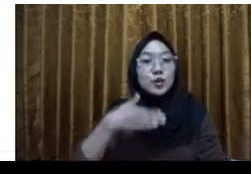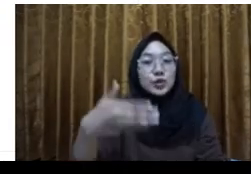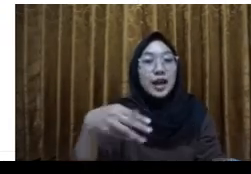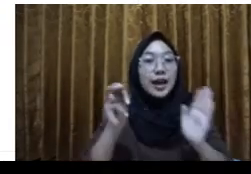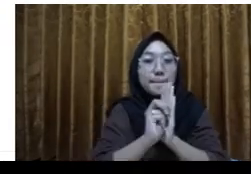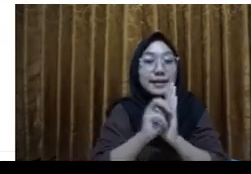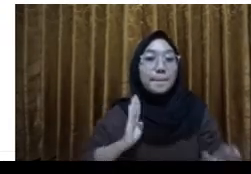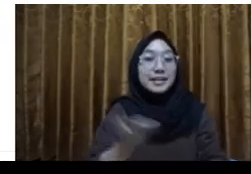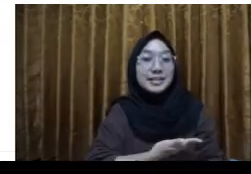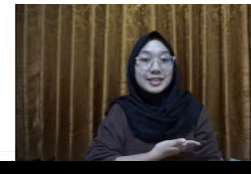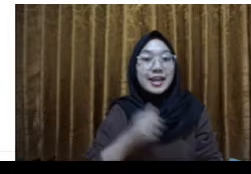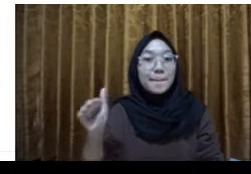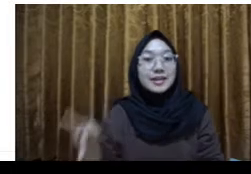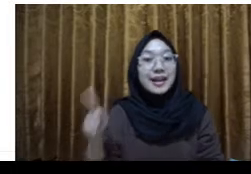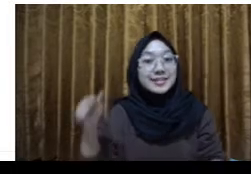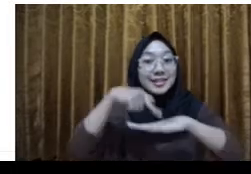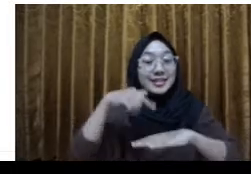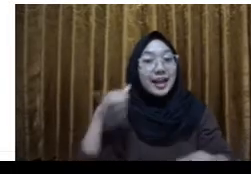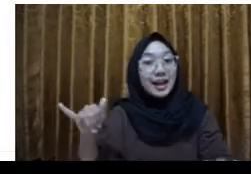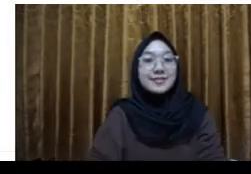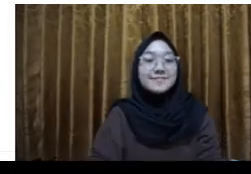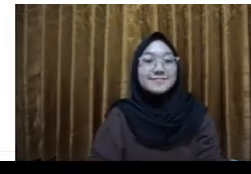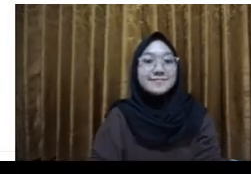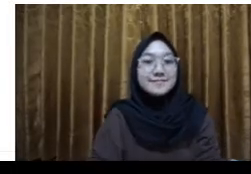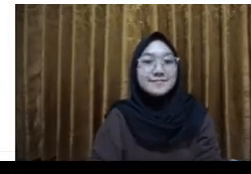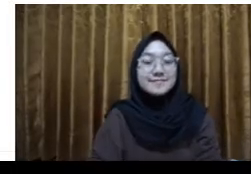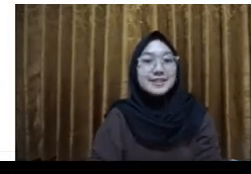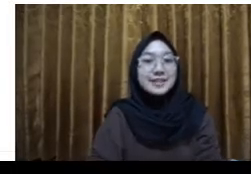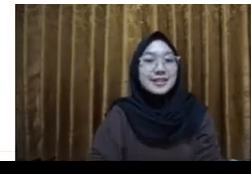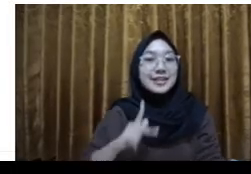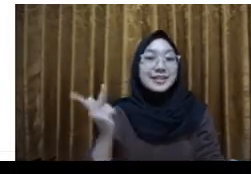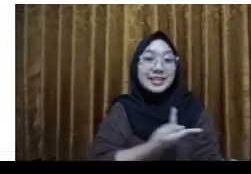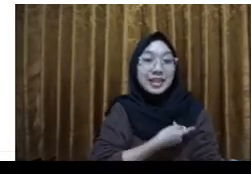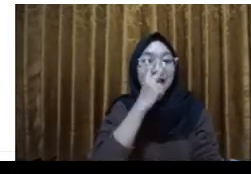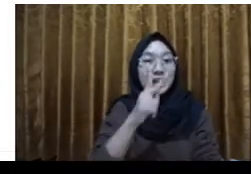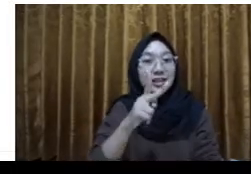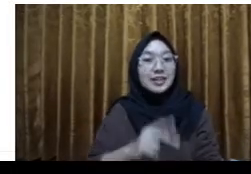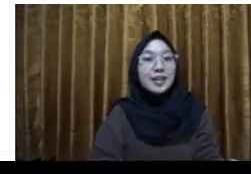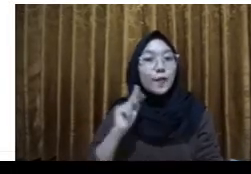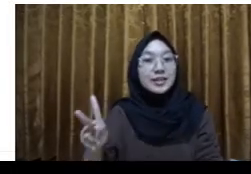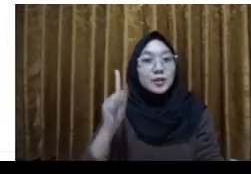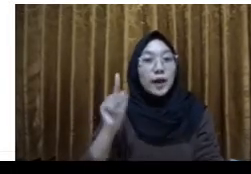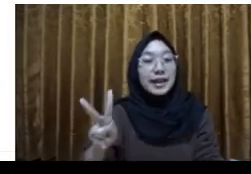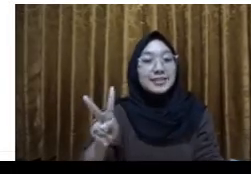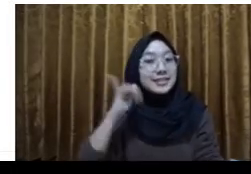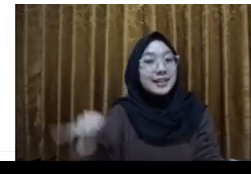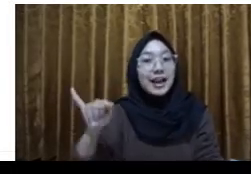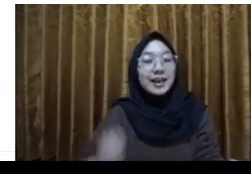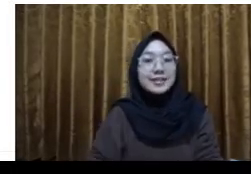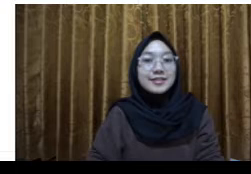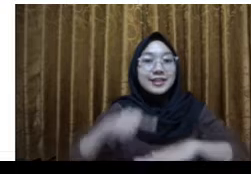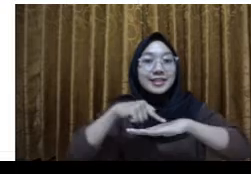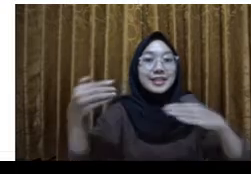ABBYY Coba kita periksa yang versi 12. Kita cek ya. WinRAR list. Di dalamnya ada apa